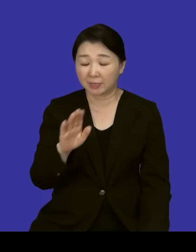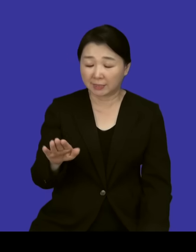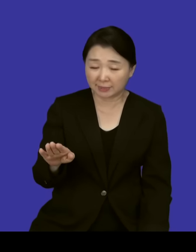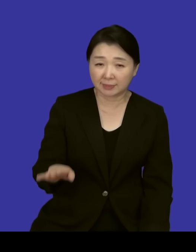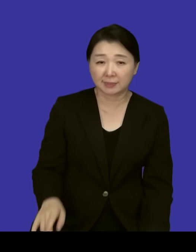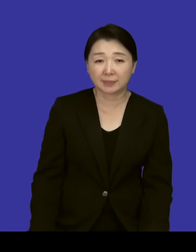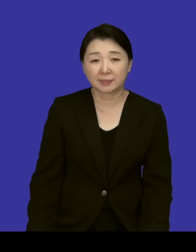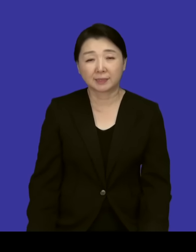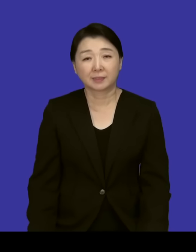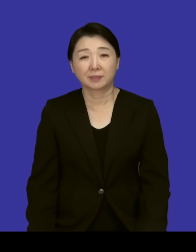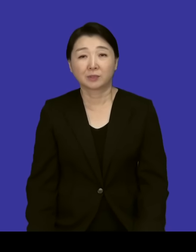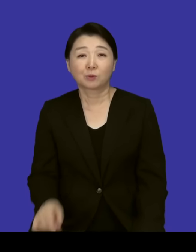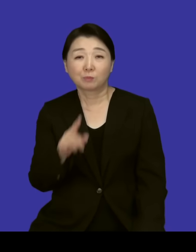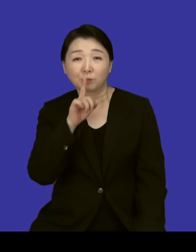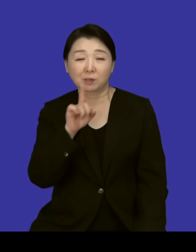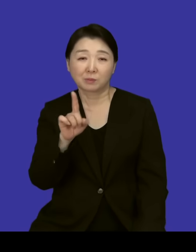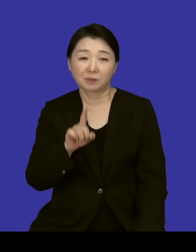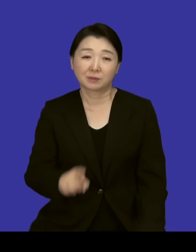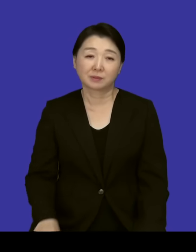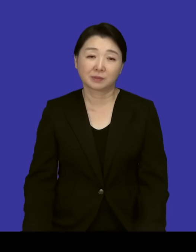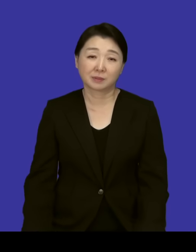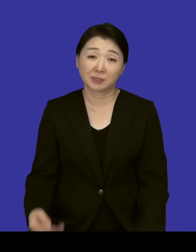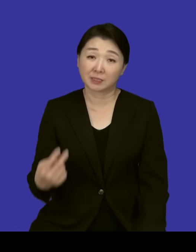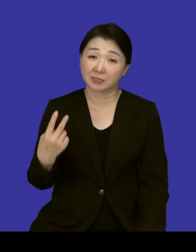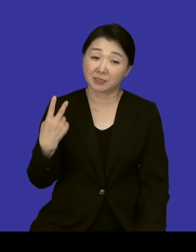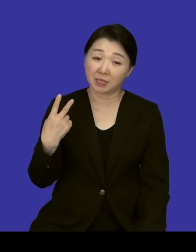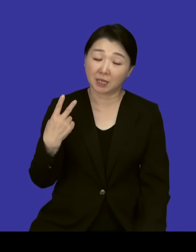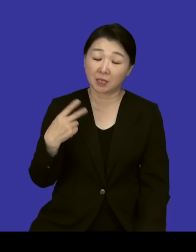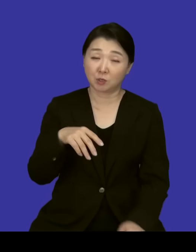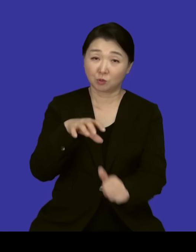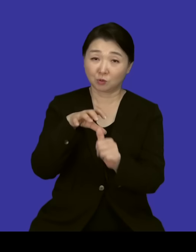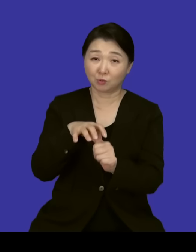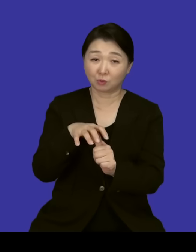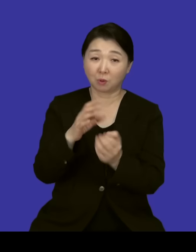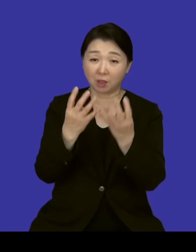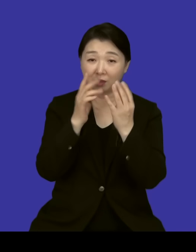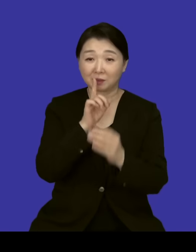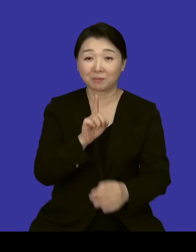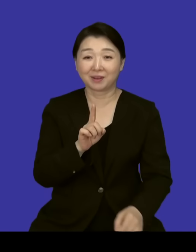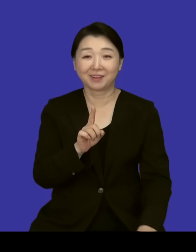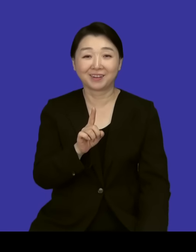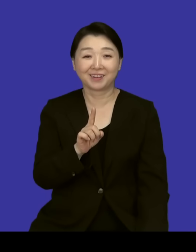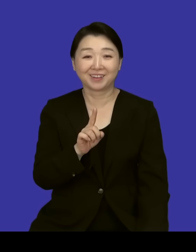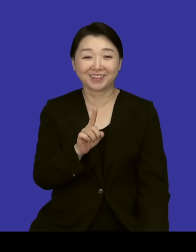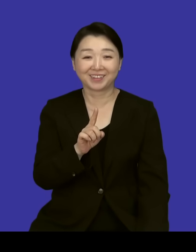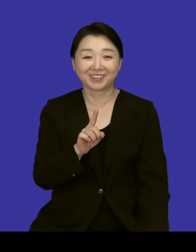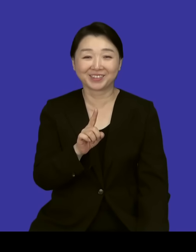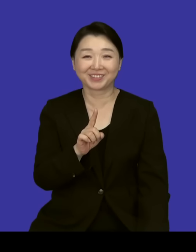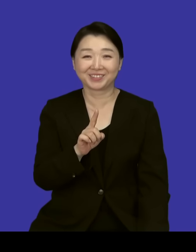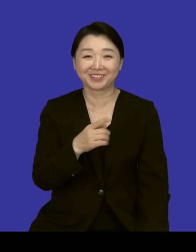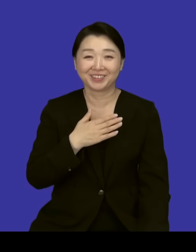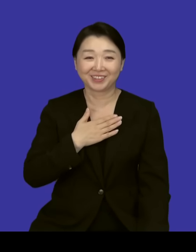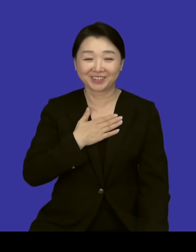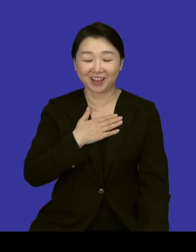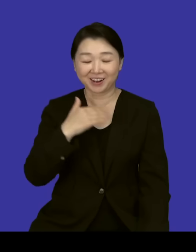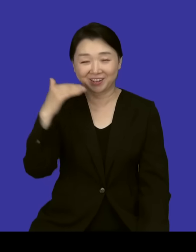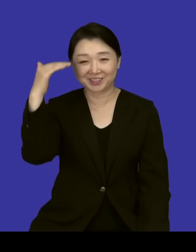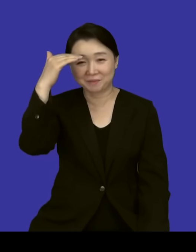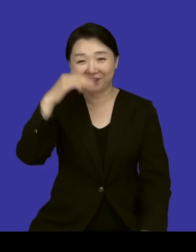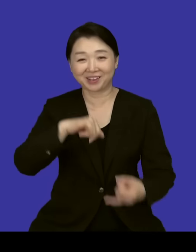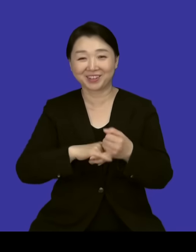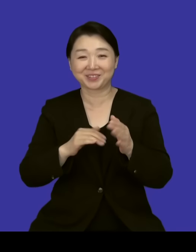하면서 하신 말씀이 뭐냐면 그저께 구속이 됐다는 거예요. 그럼 그 저랑 탐방을 가기로 한